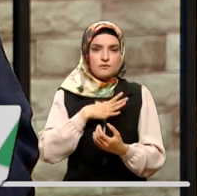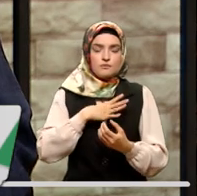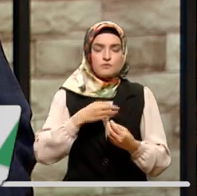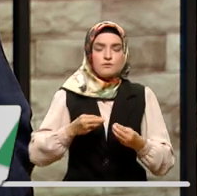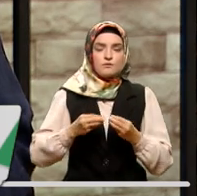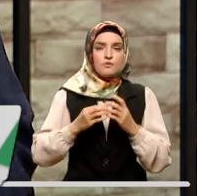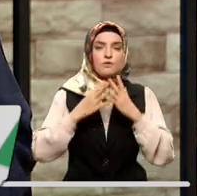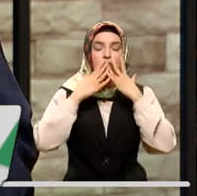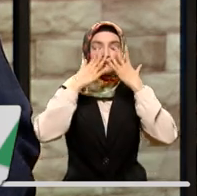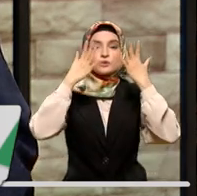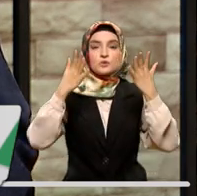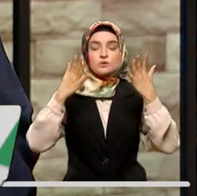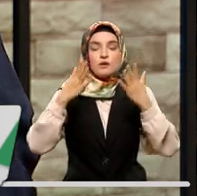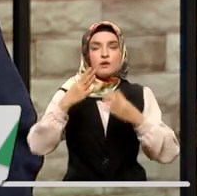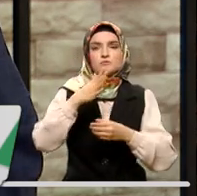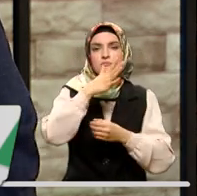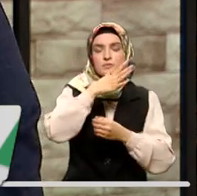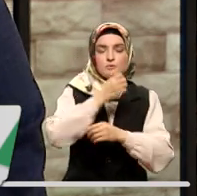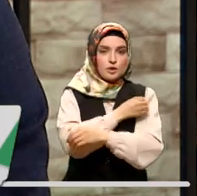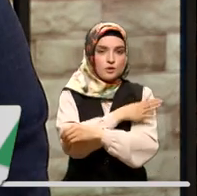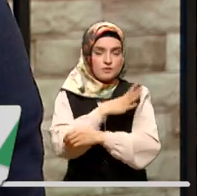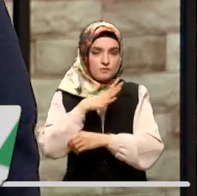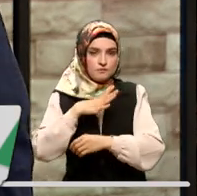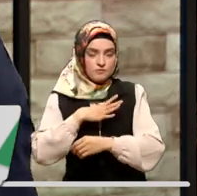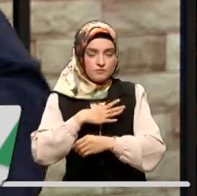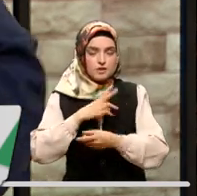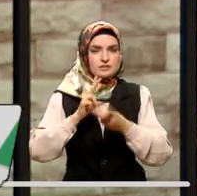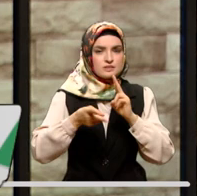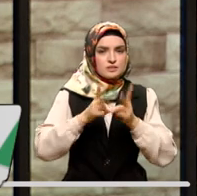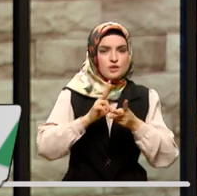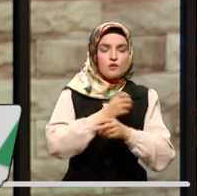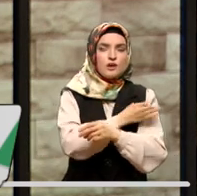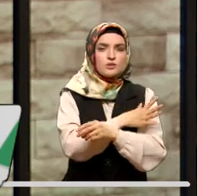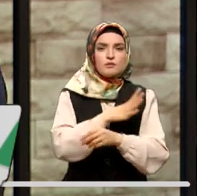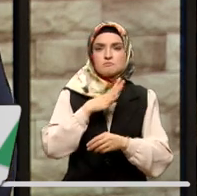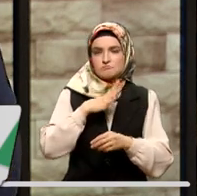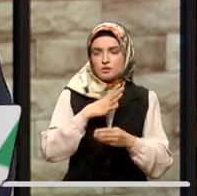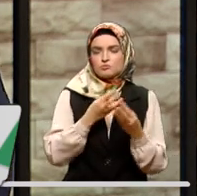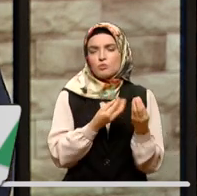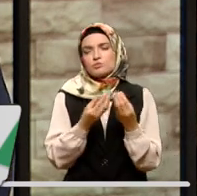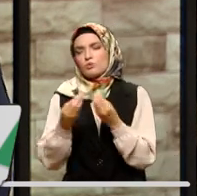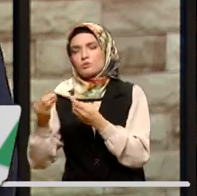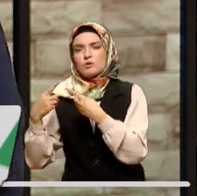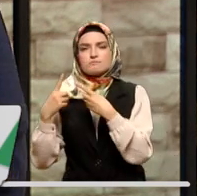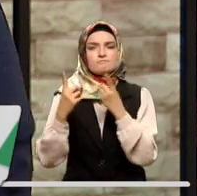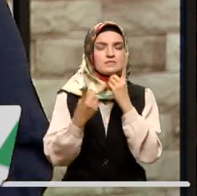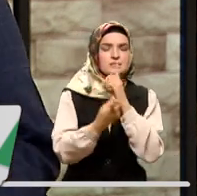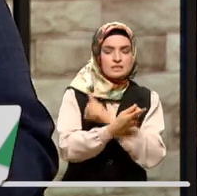tanıma atölyesi var. Yani doğayı gezebilme. Drama atölyesi var. Yani burada hem